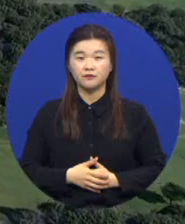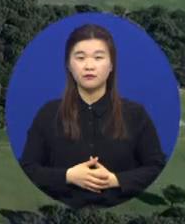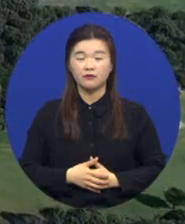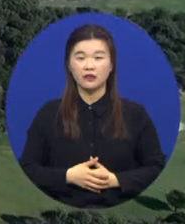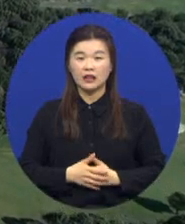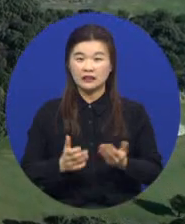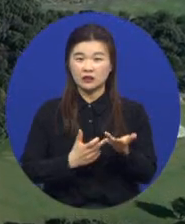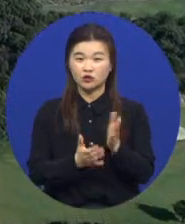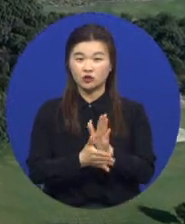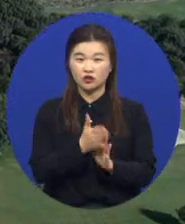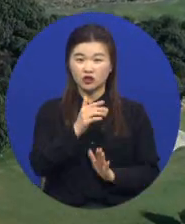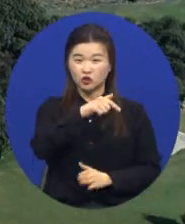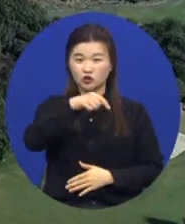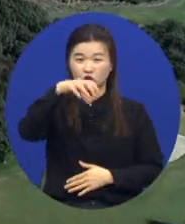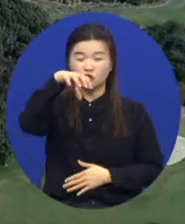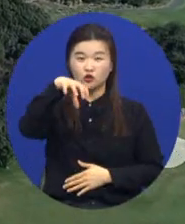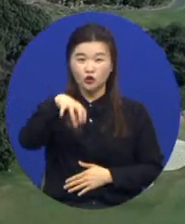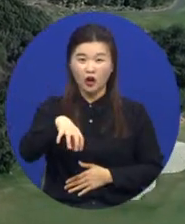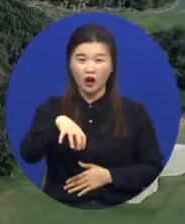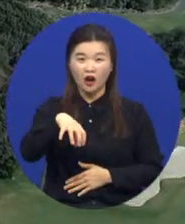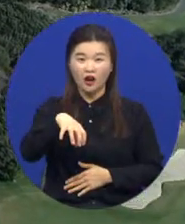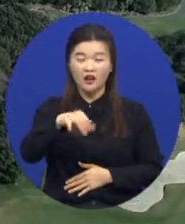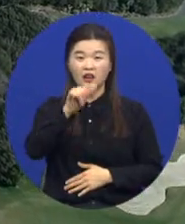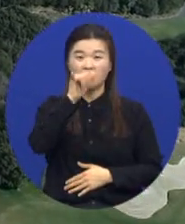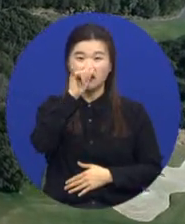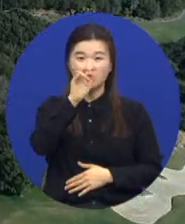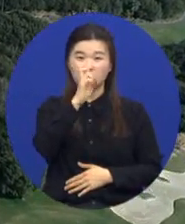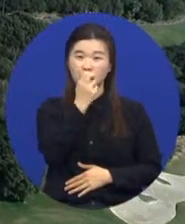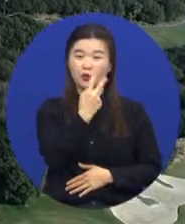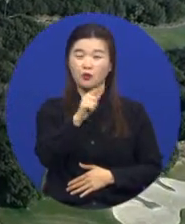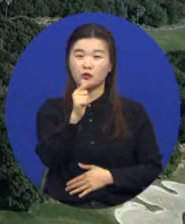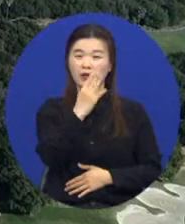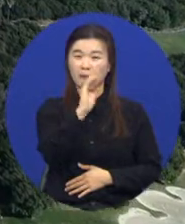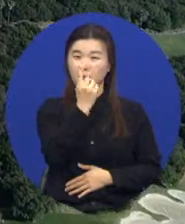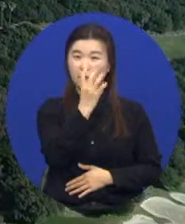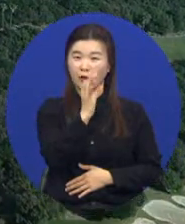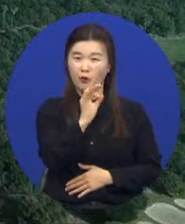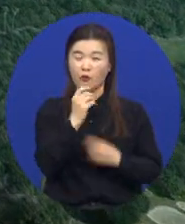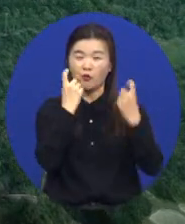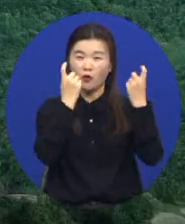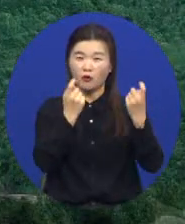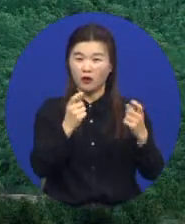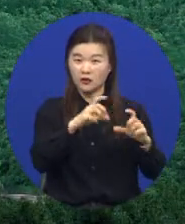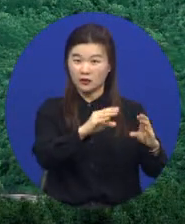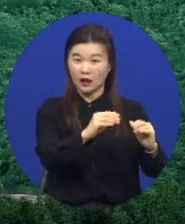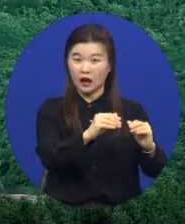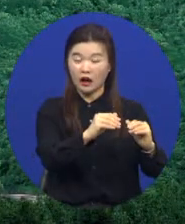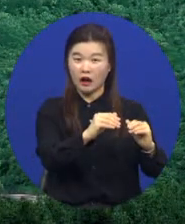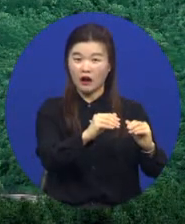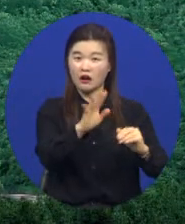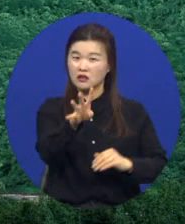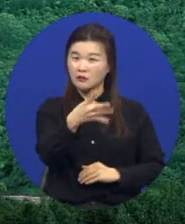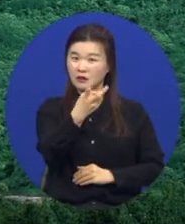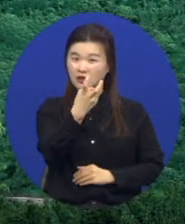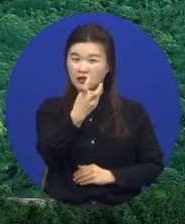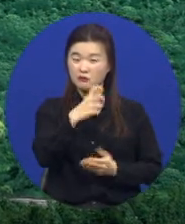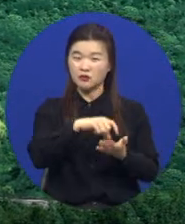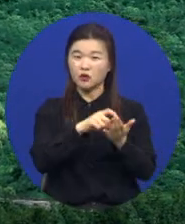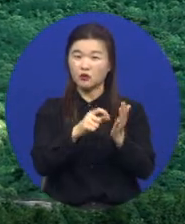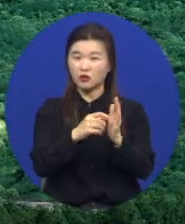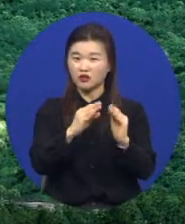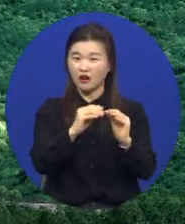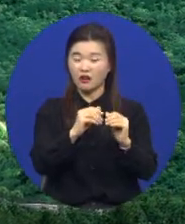체 주시 구좌읍 김녕리 충 산간에 있는 묘 3봉 관광단지 420만 제곱미터 부지에